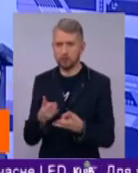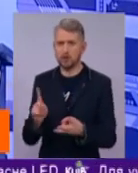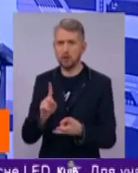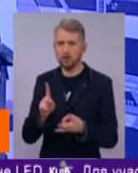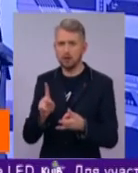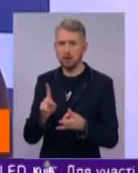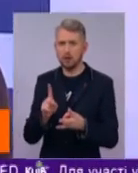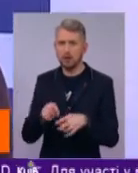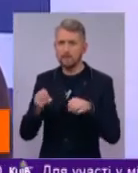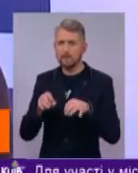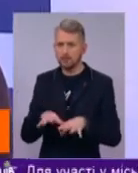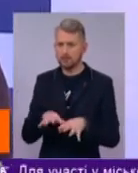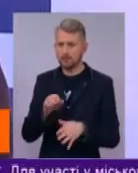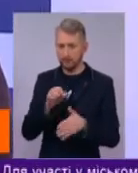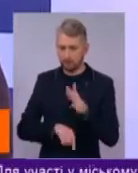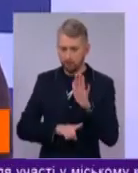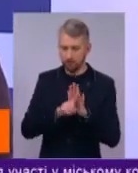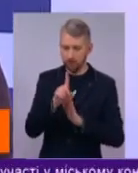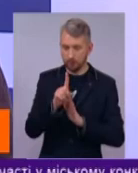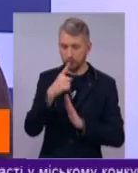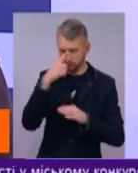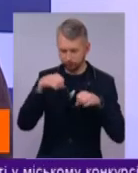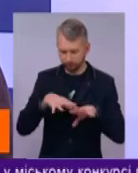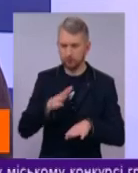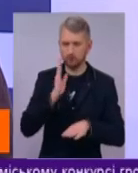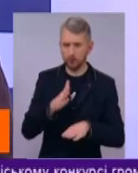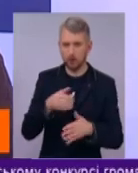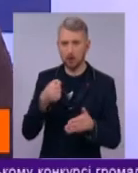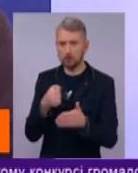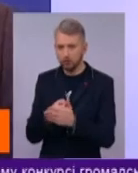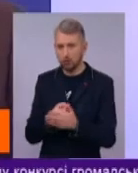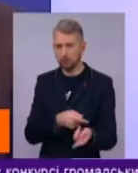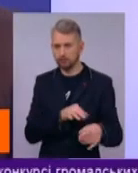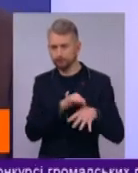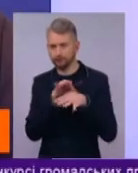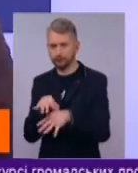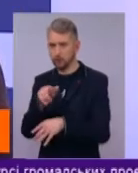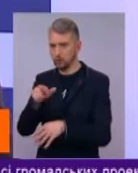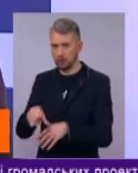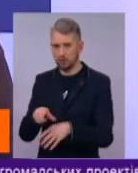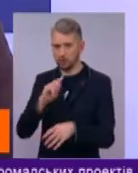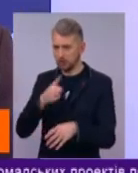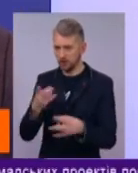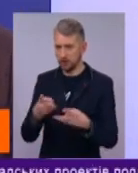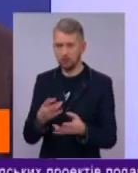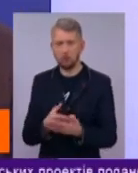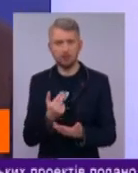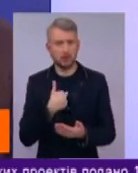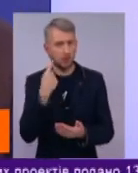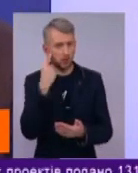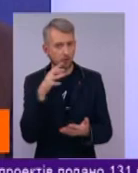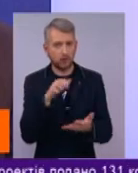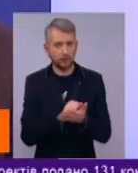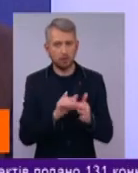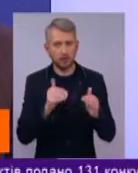вирішення, що місія буде, до безпосередньо вже блакитних шоломів. Так, це займе, ну я думаю, не